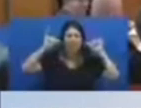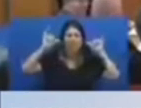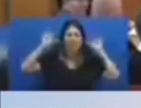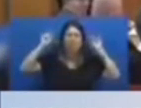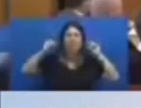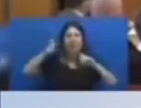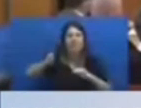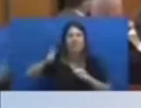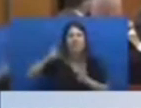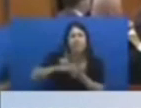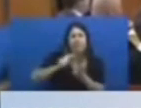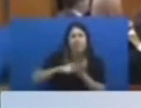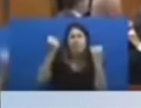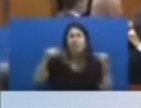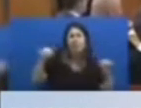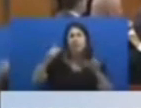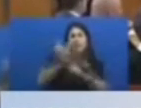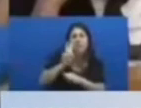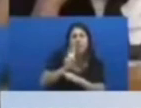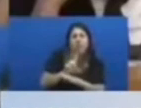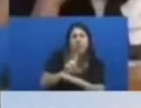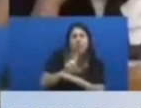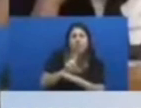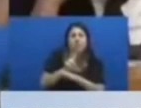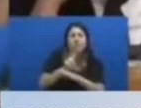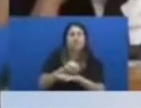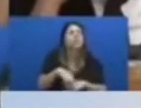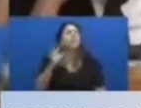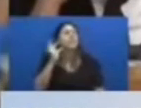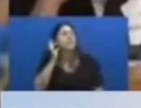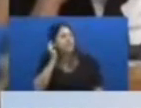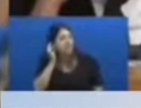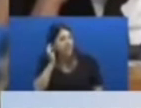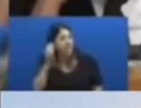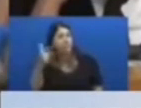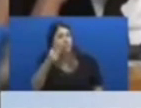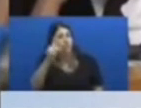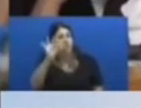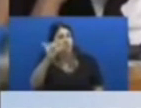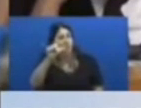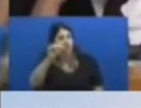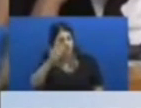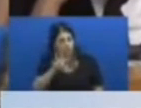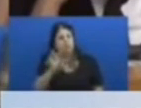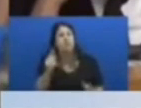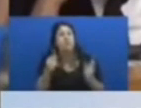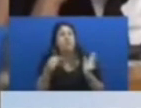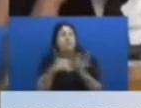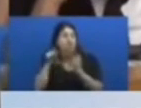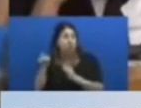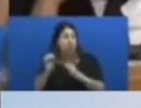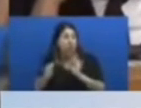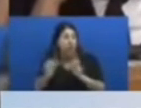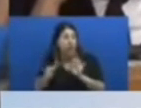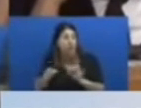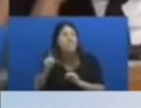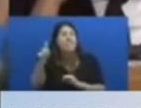הכנס שומרת עלי מכל מש גברת גלי בי והיא ור דין אז היא יודעת שבבית